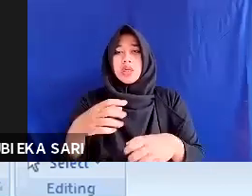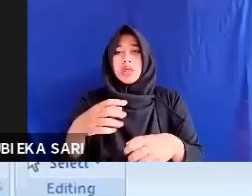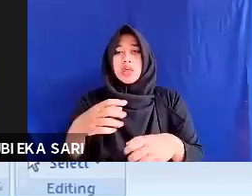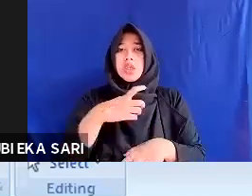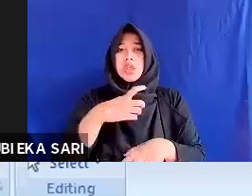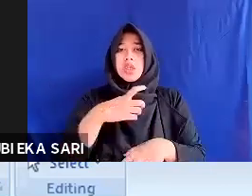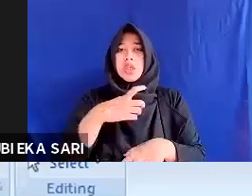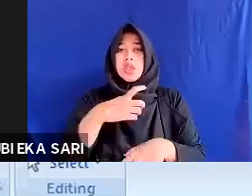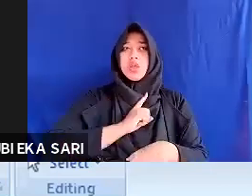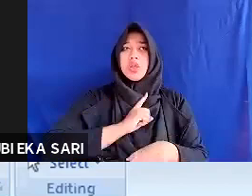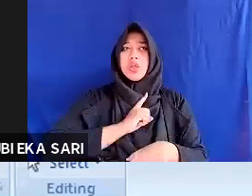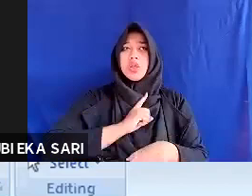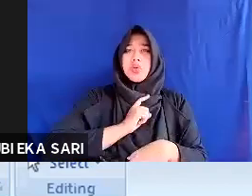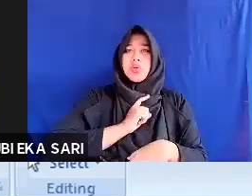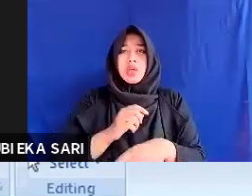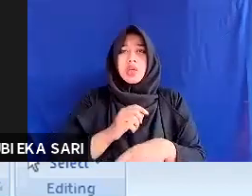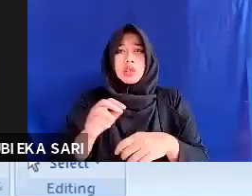rentan.